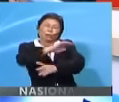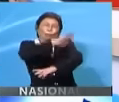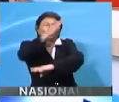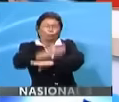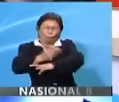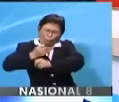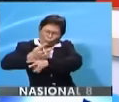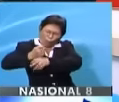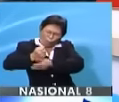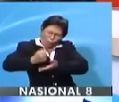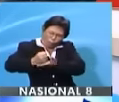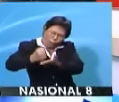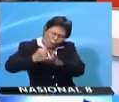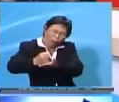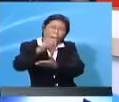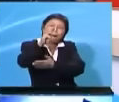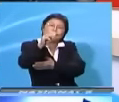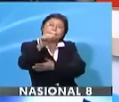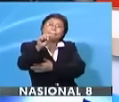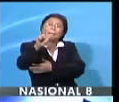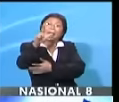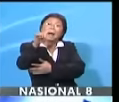lumus membantu mereka.